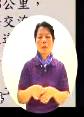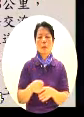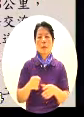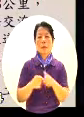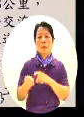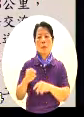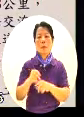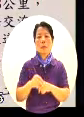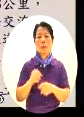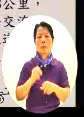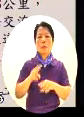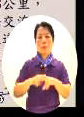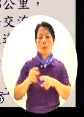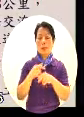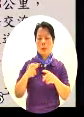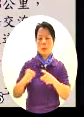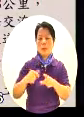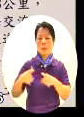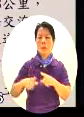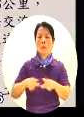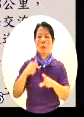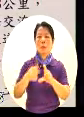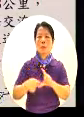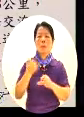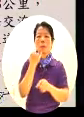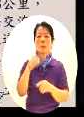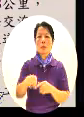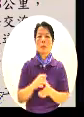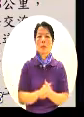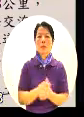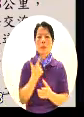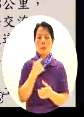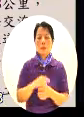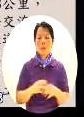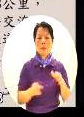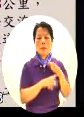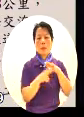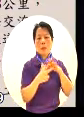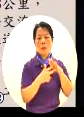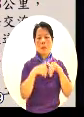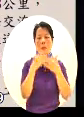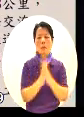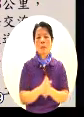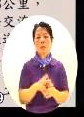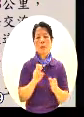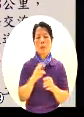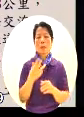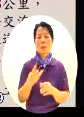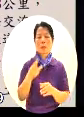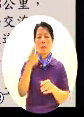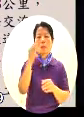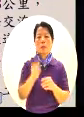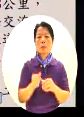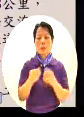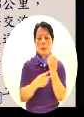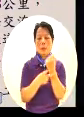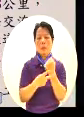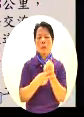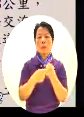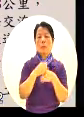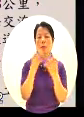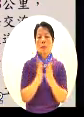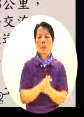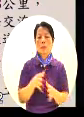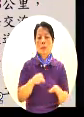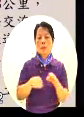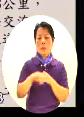哈，咱讲实在哈，咱建的整个国道七号哈，23公里哈，九个交流道，我感觉非常